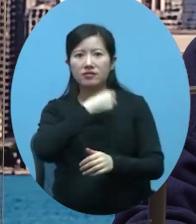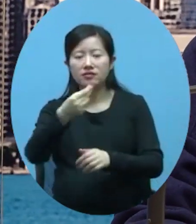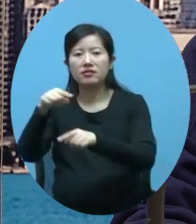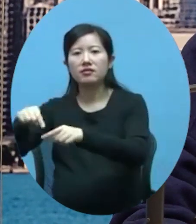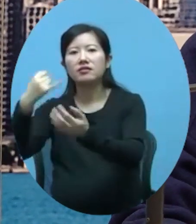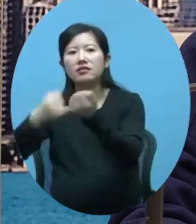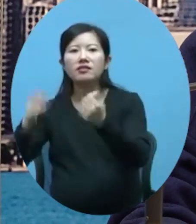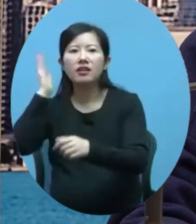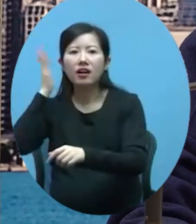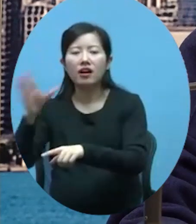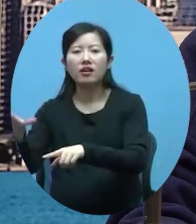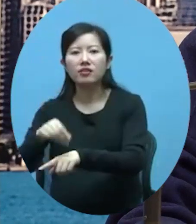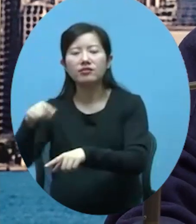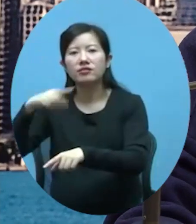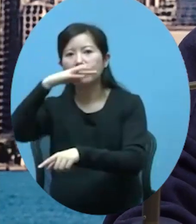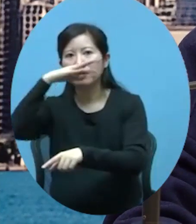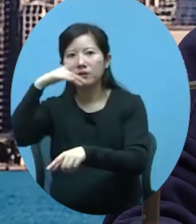海大廈好